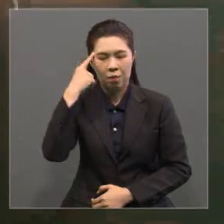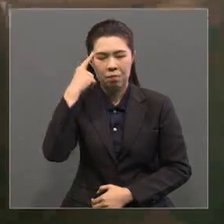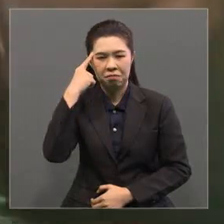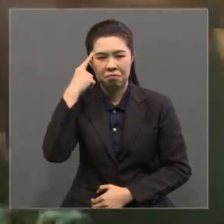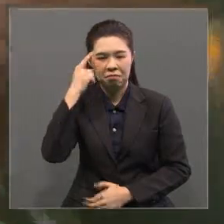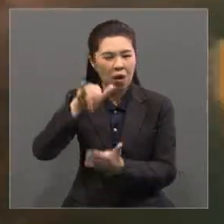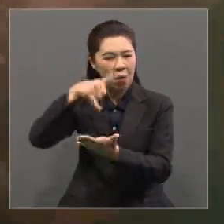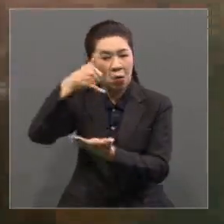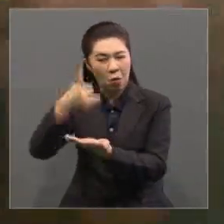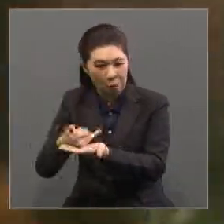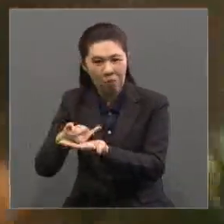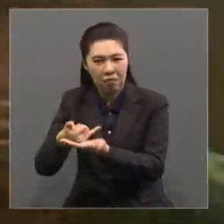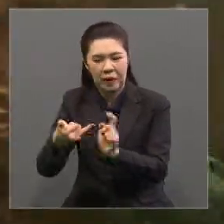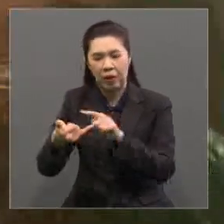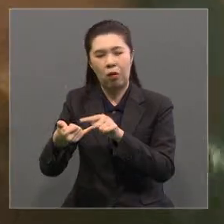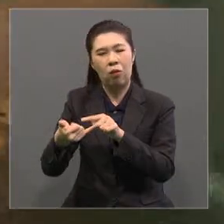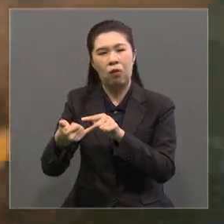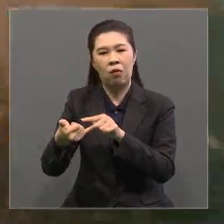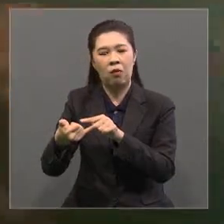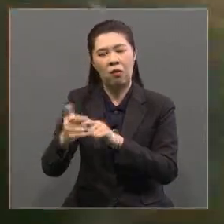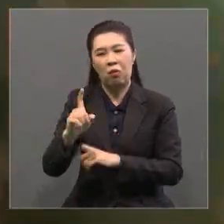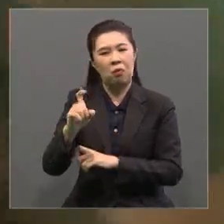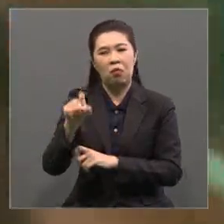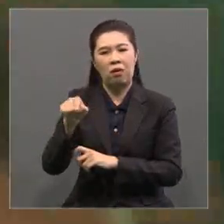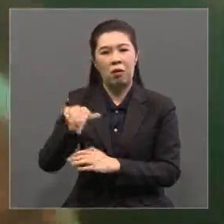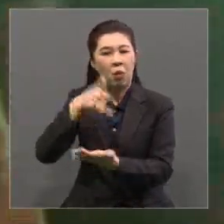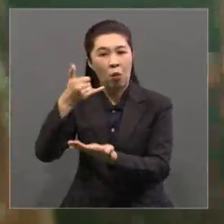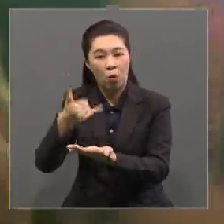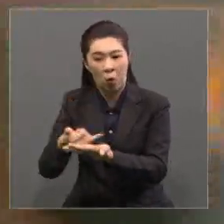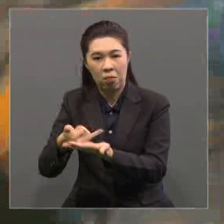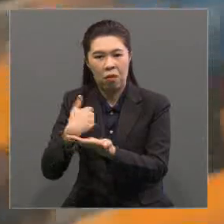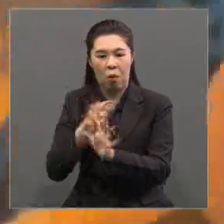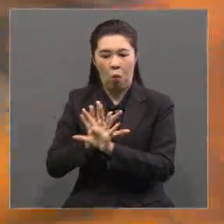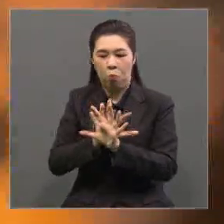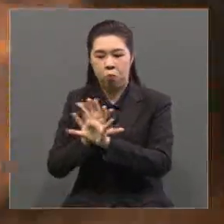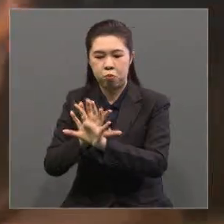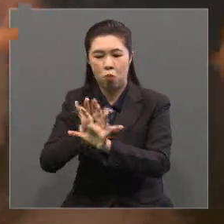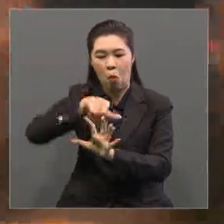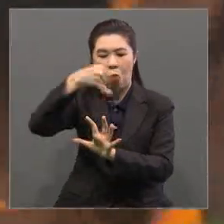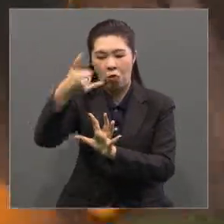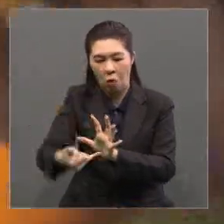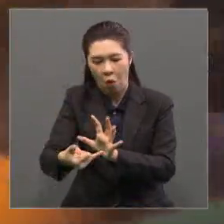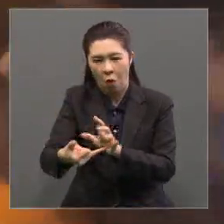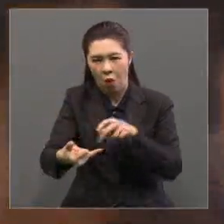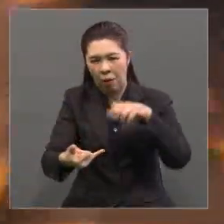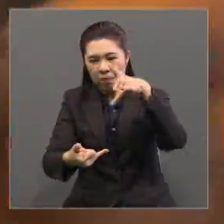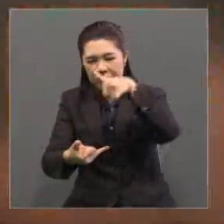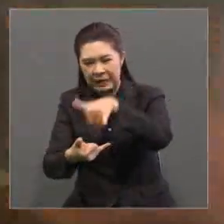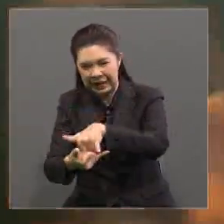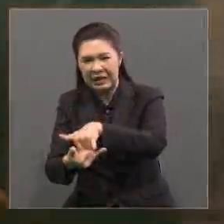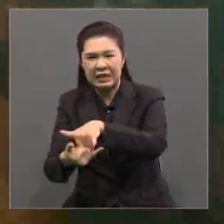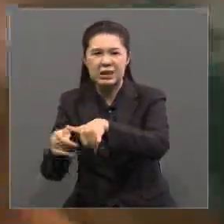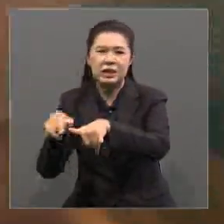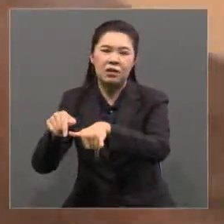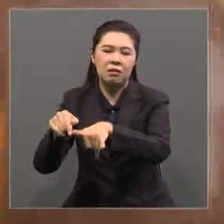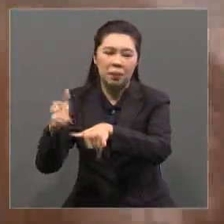หลงคิดสภาพดูนะมันจะเป็นสภาพที่พอล้มลงไปแล้วคนเยอะอย่างเงี้ยโอกาสที่จะเหยียบแล้วมันจะกลายเป็น Dominoล้มลง